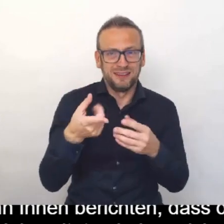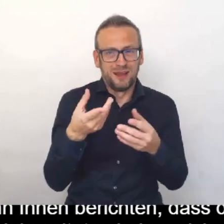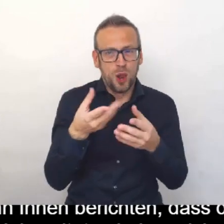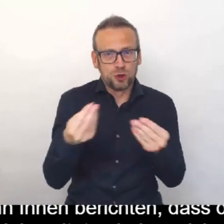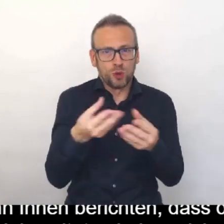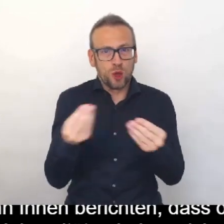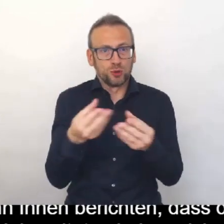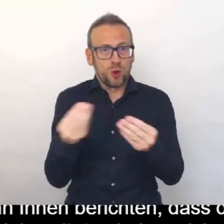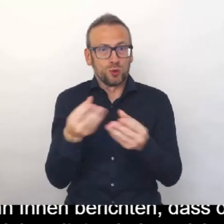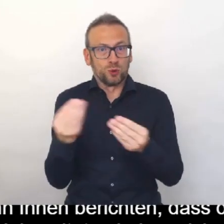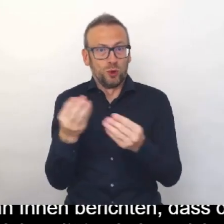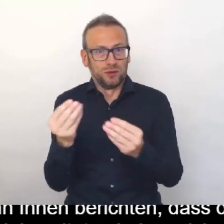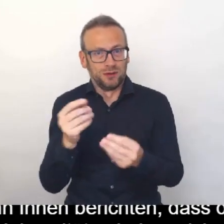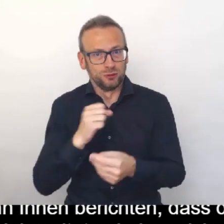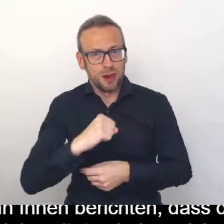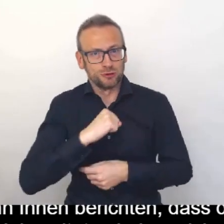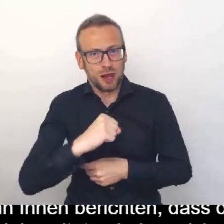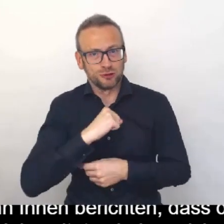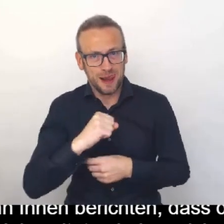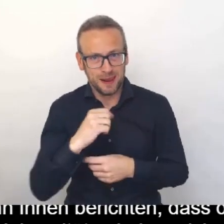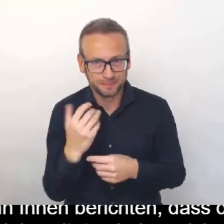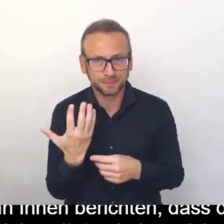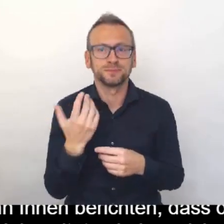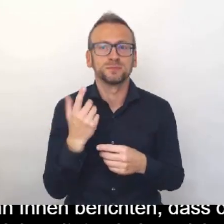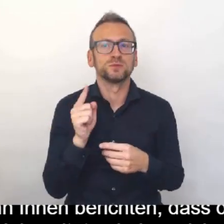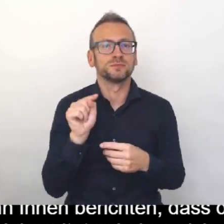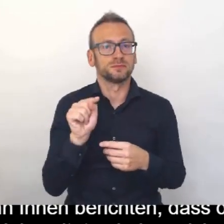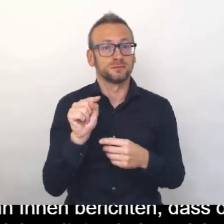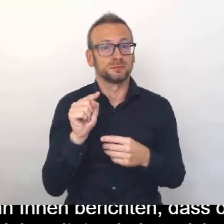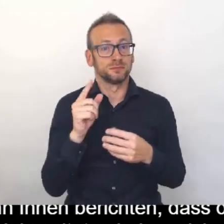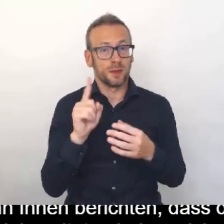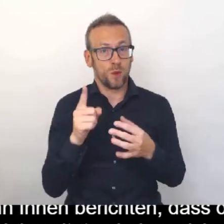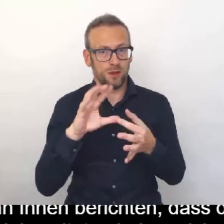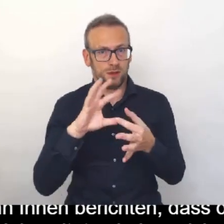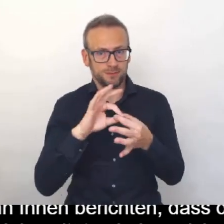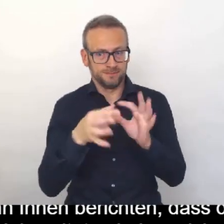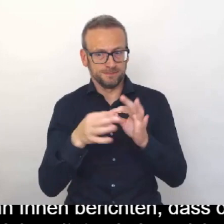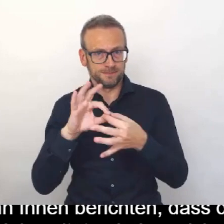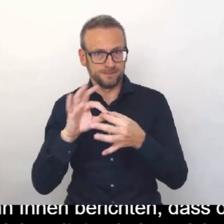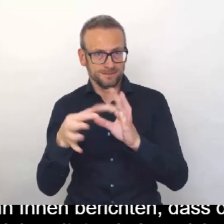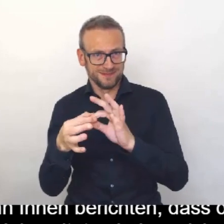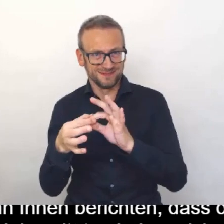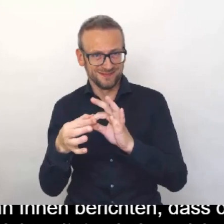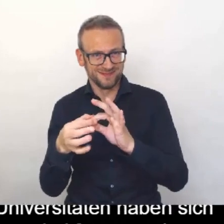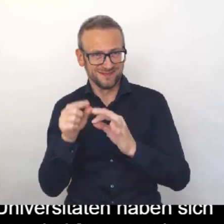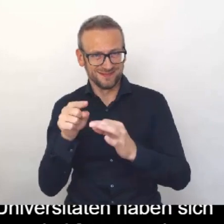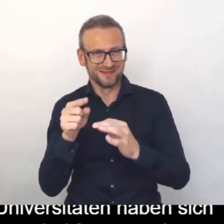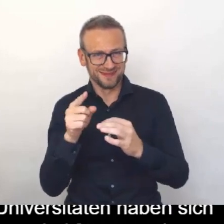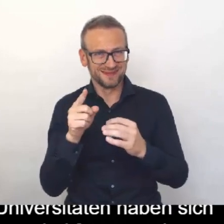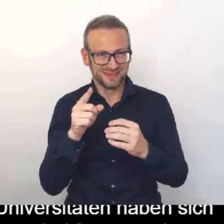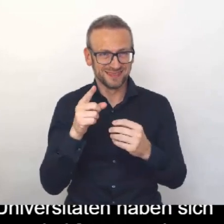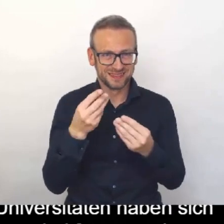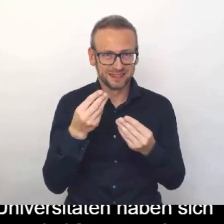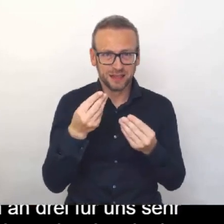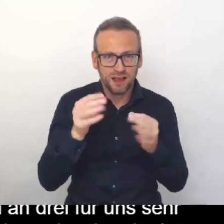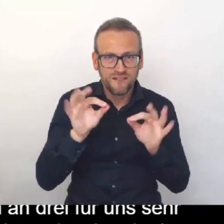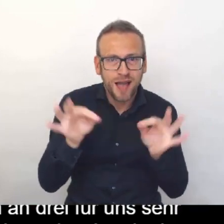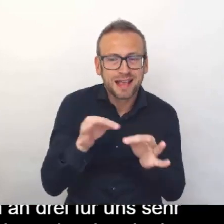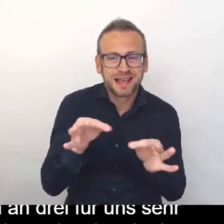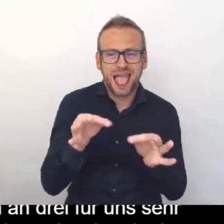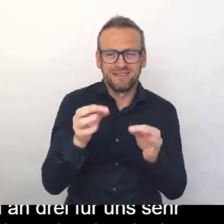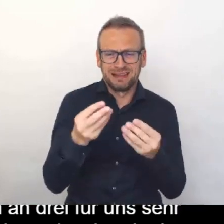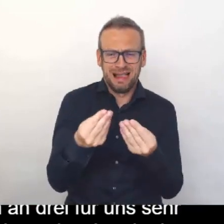möchte ich noch einmal kurz skizzieren. Erstens mehr Autonomie, zum Beispiel beim Erlass von Studiensatzungen, bei